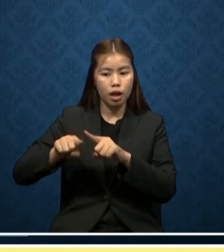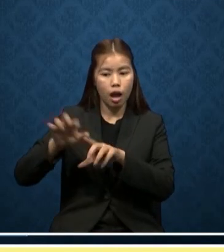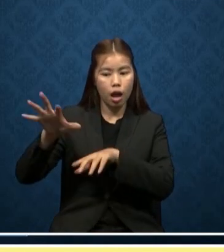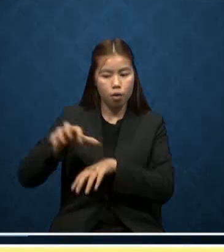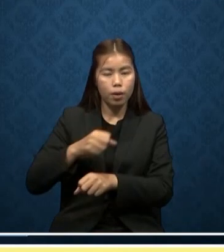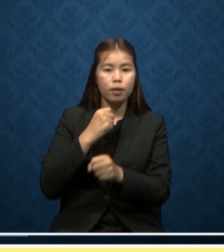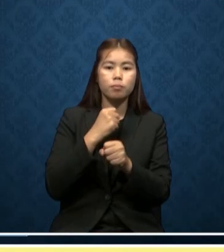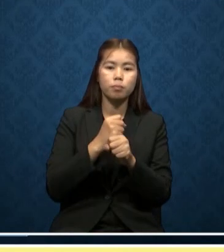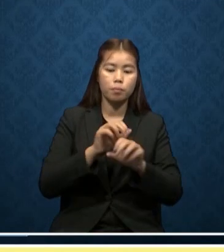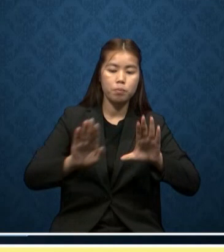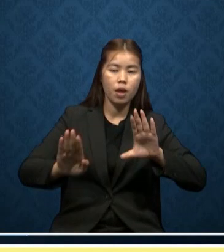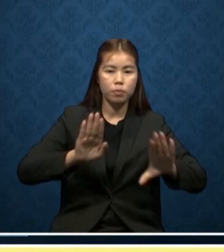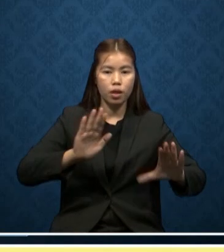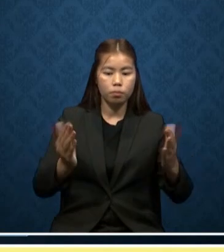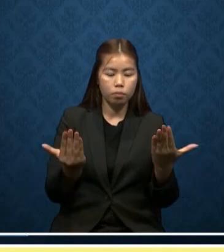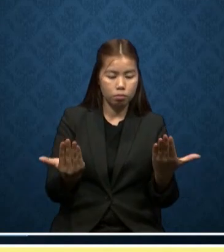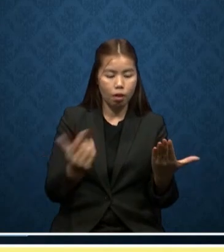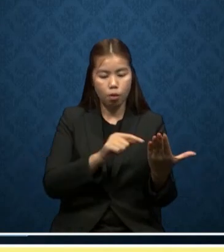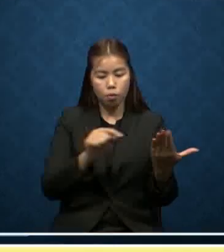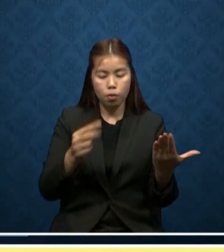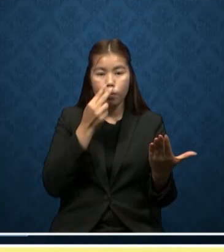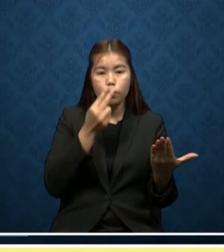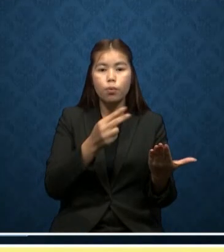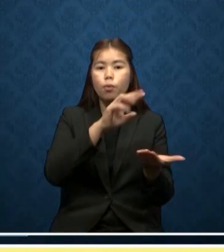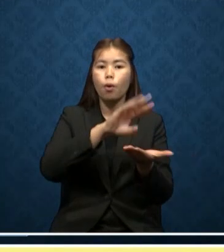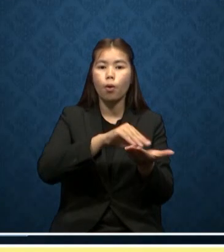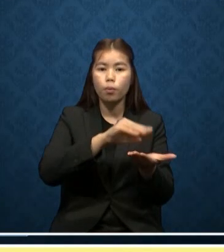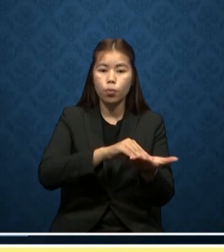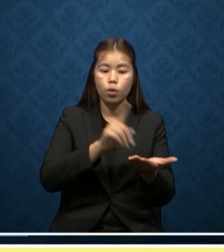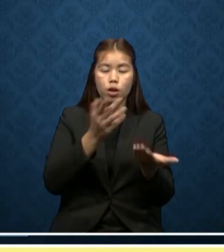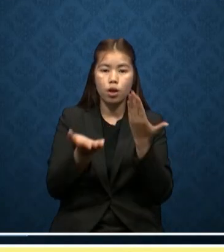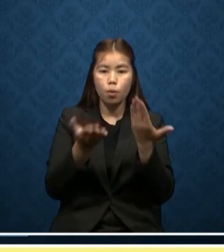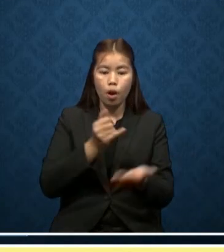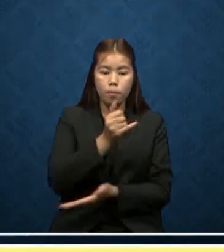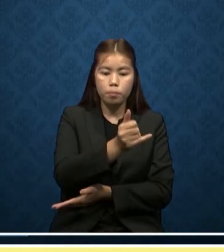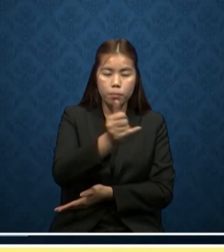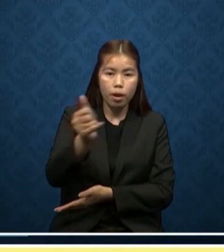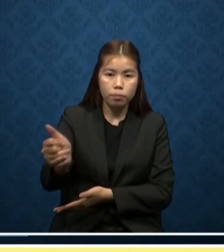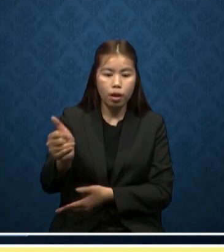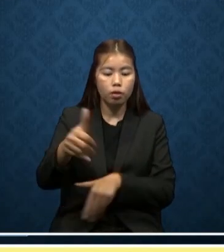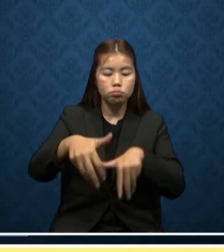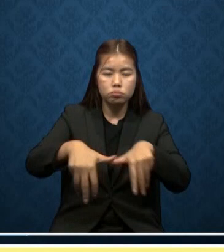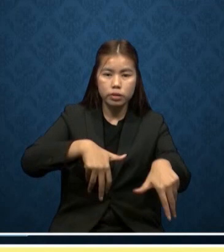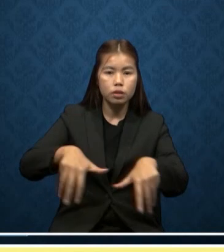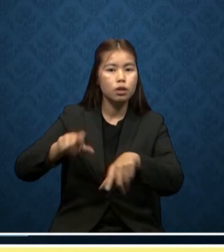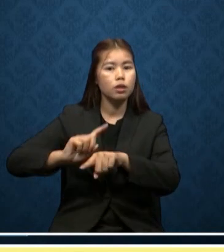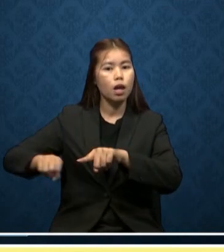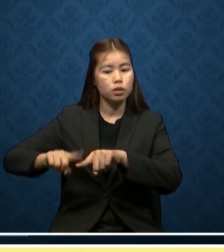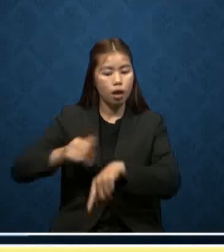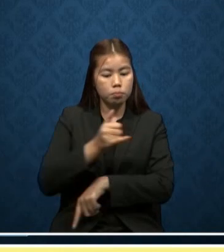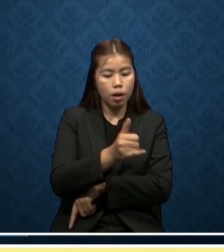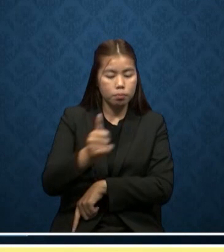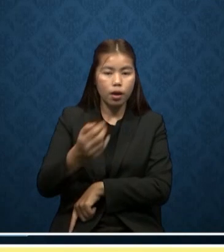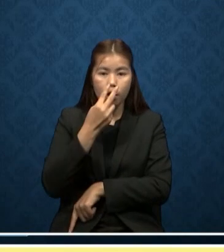เทียบกับการเชิญหน่วยงานมาให้ข้อมูลและการลงพื้นที่ของคณะกรรมาธิการว่ามันตรงกันหรือไม่